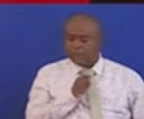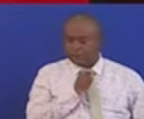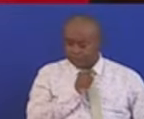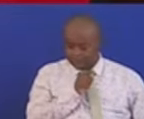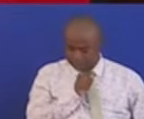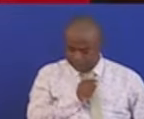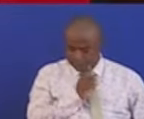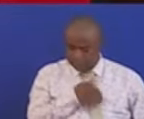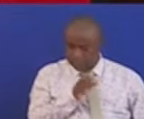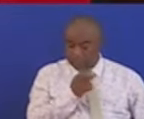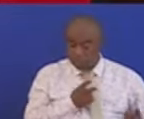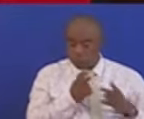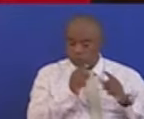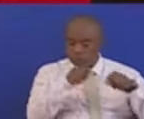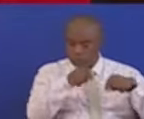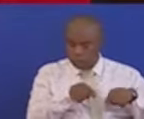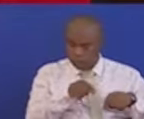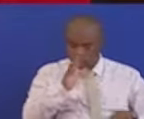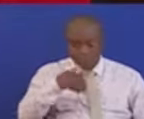kwenda